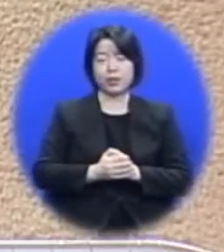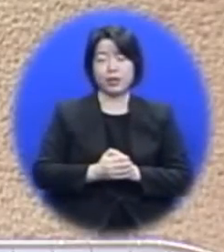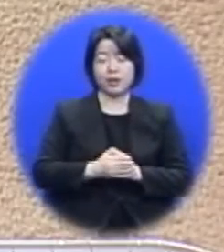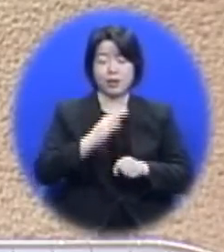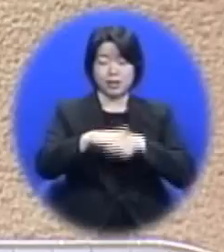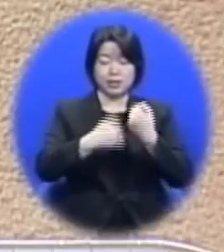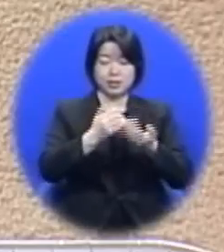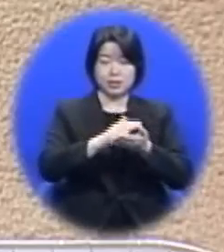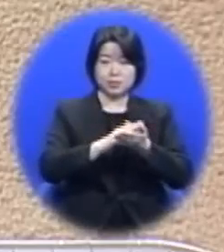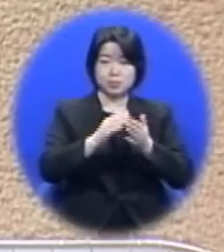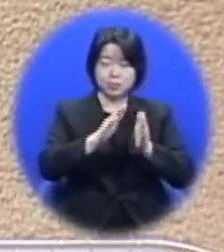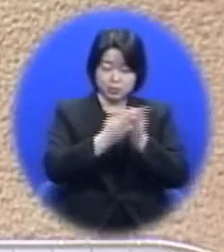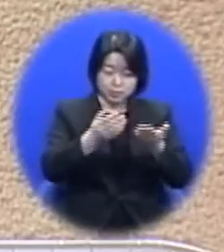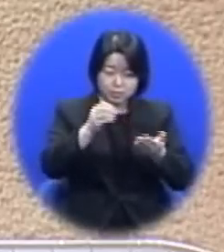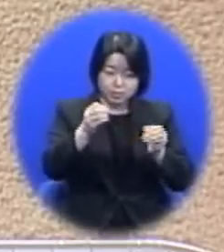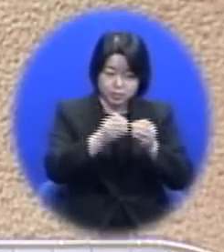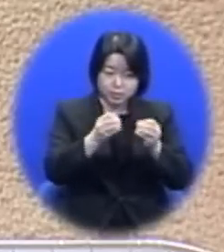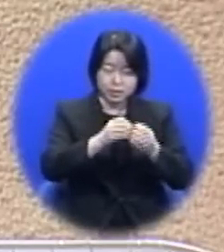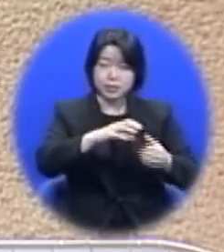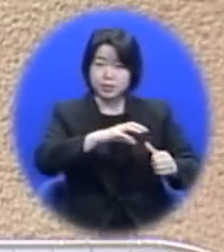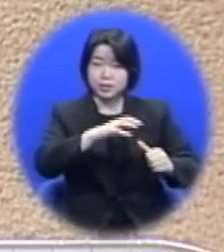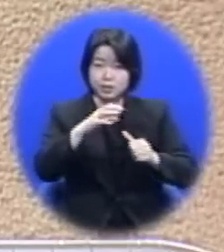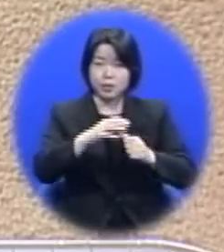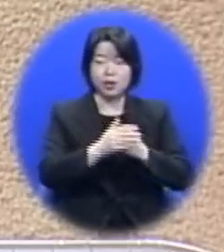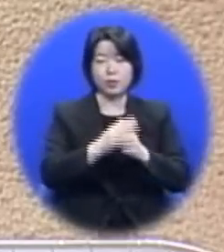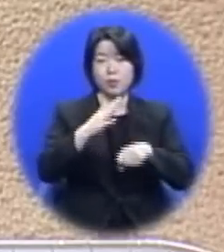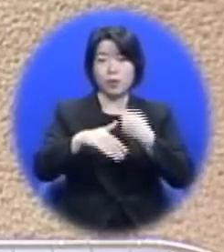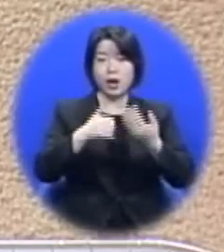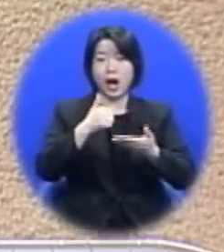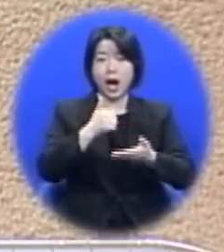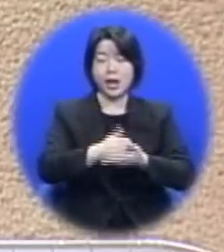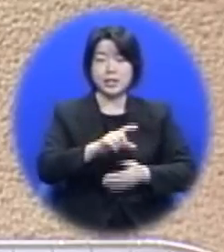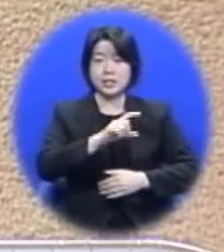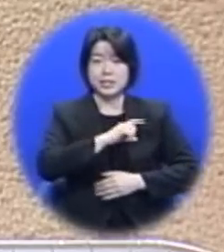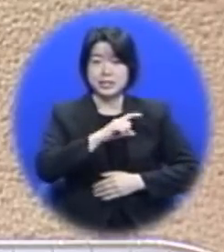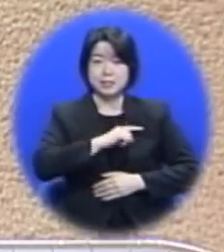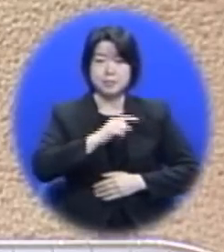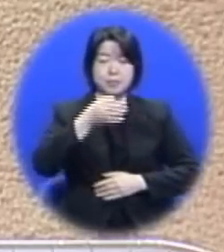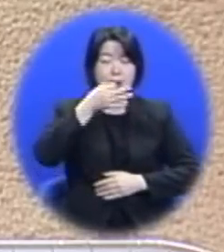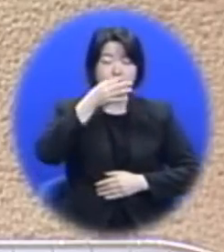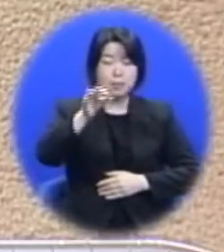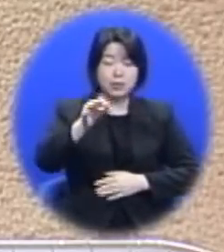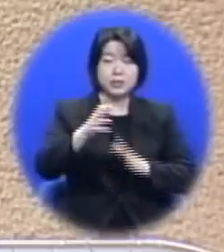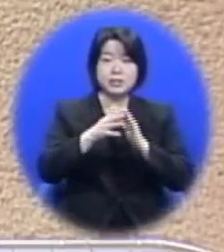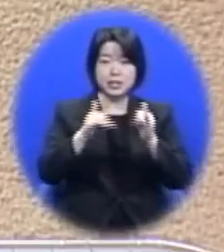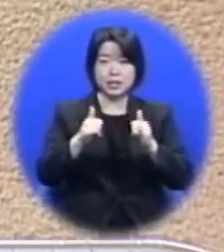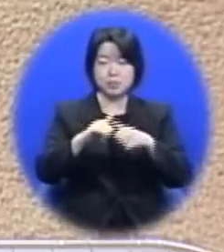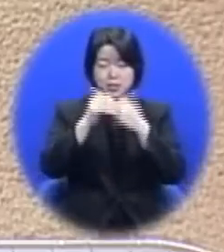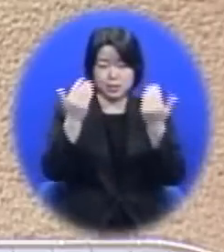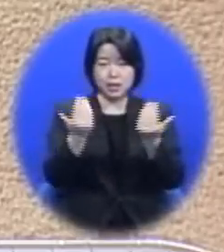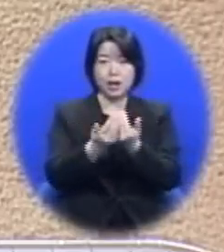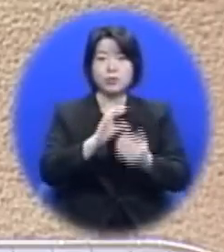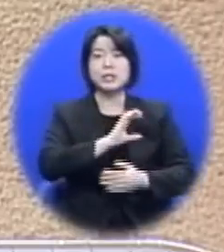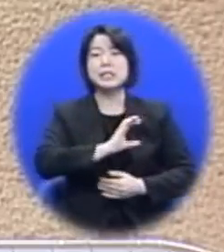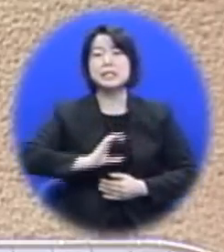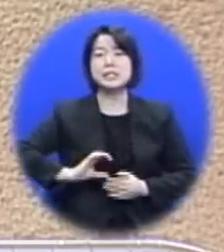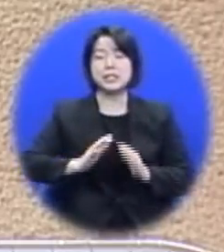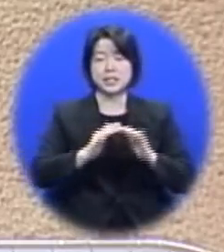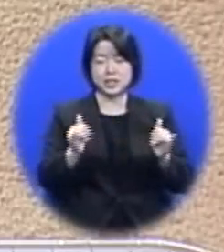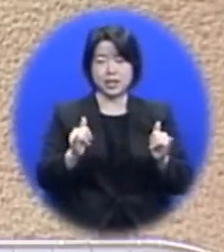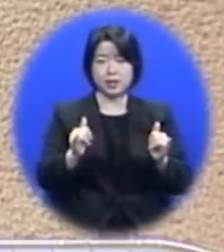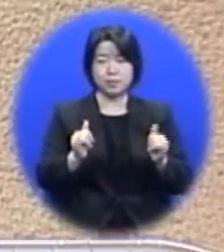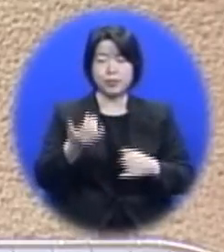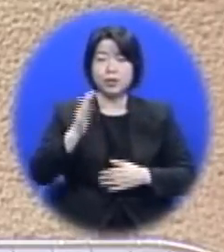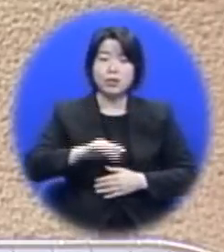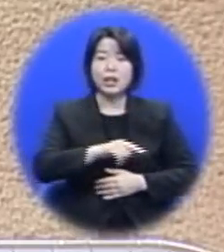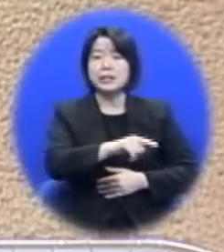성경을 인용하고 하나님의 이름을 거명하는 이들이 다 우리 크리스천들이죠. 그런데